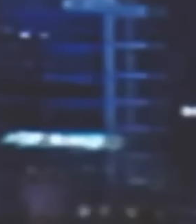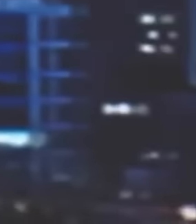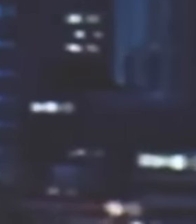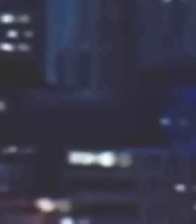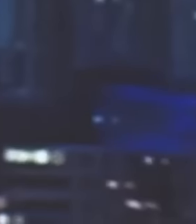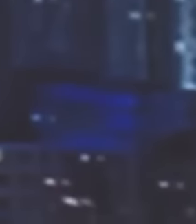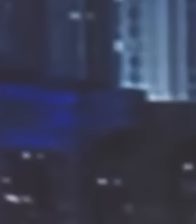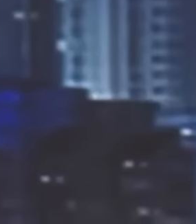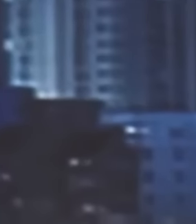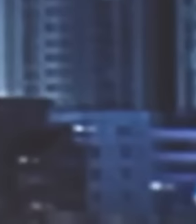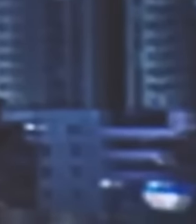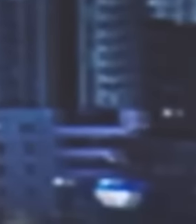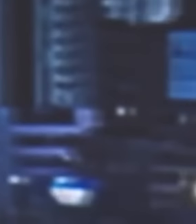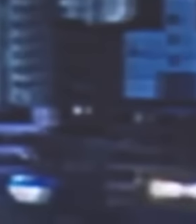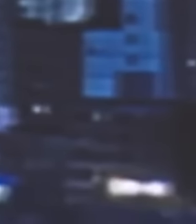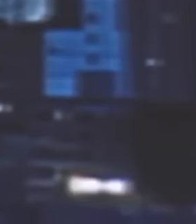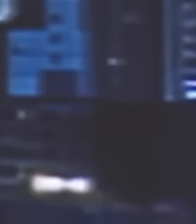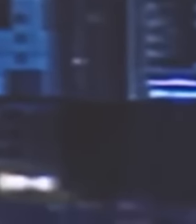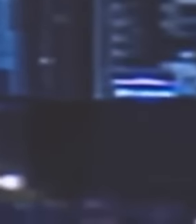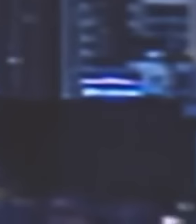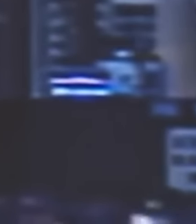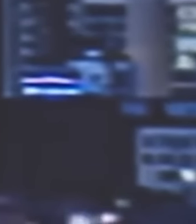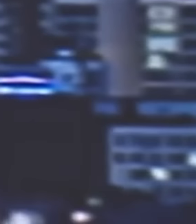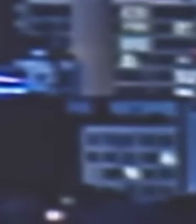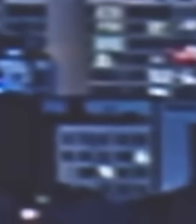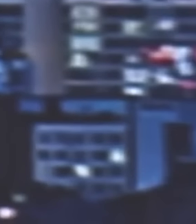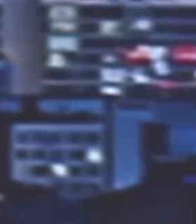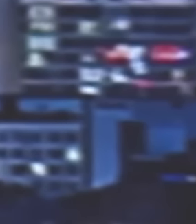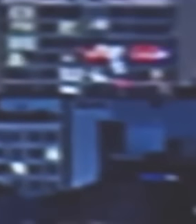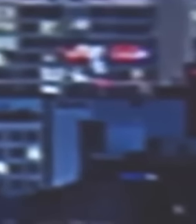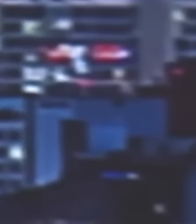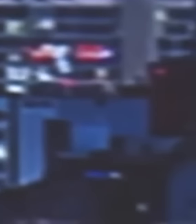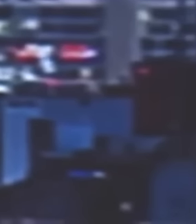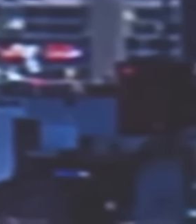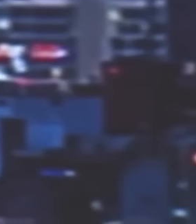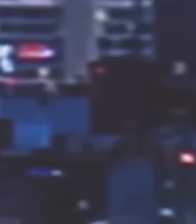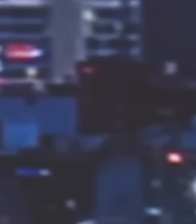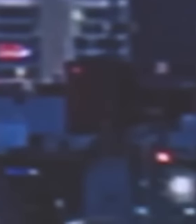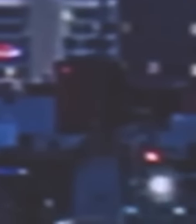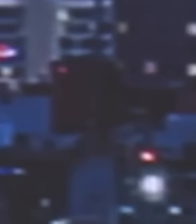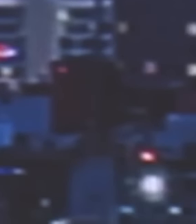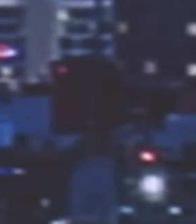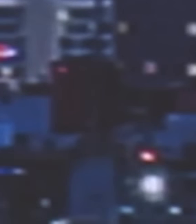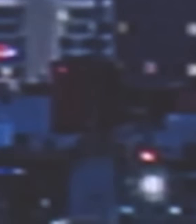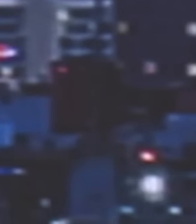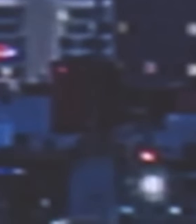주셔서 고맙습니다 저희는 저녁 6시 50분 뉴스룸에서 뵙겠습니다